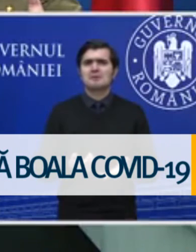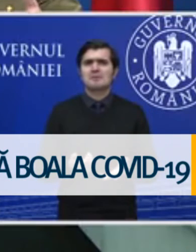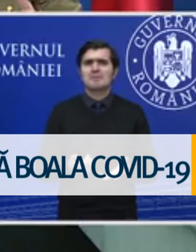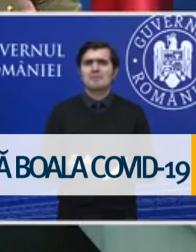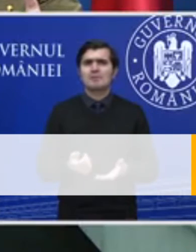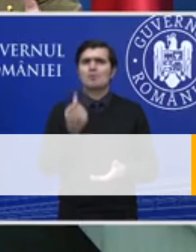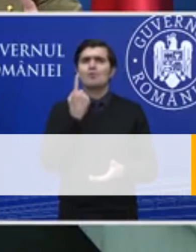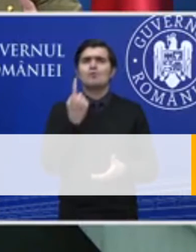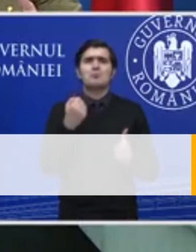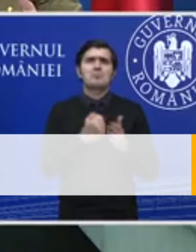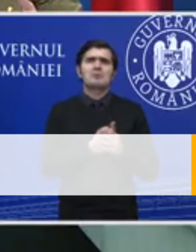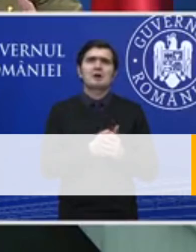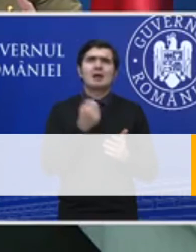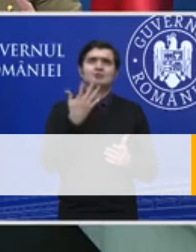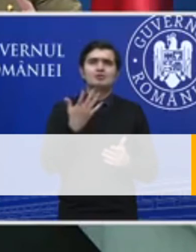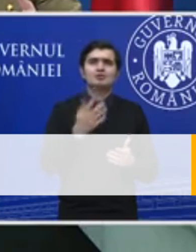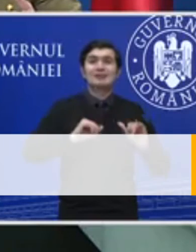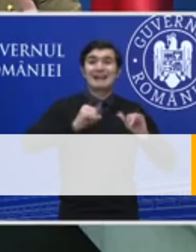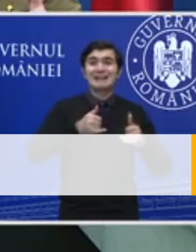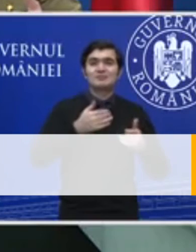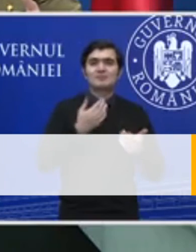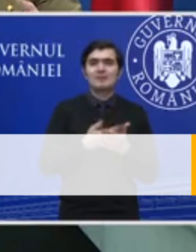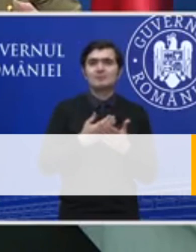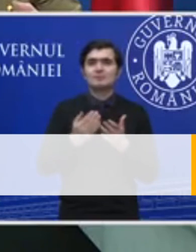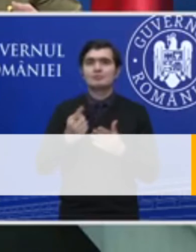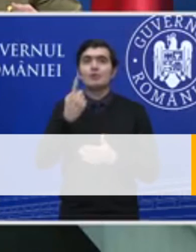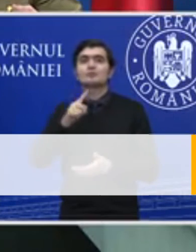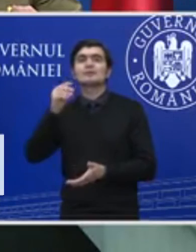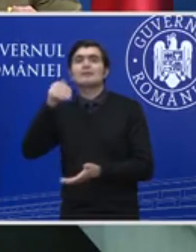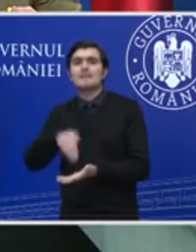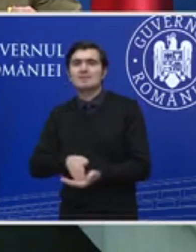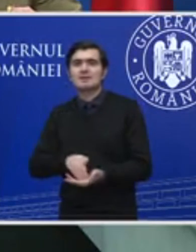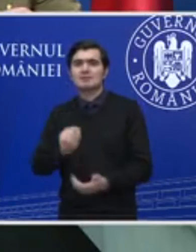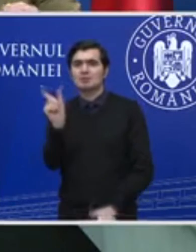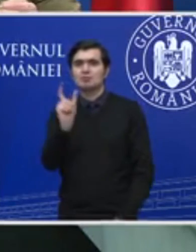1 până la 5 cazuri raportate la 100.000 de doze administrate.